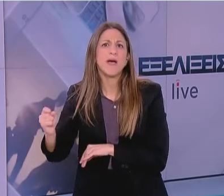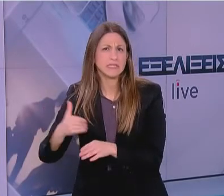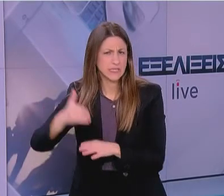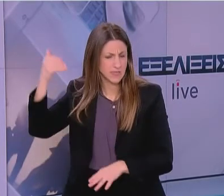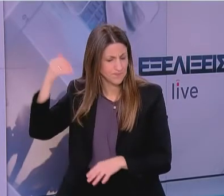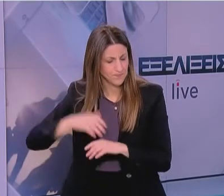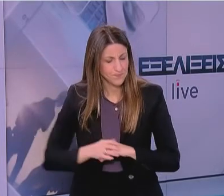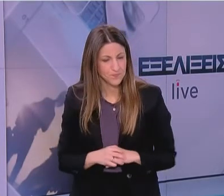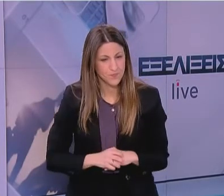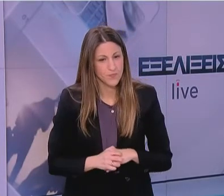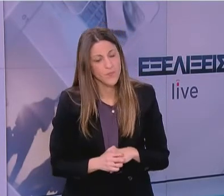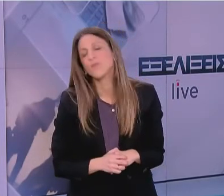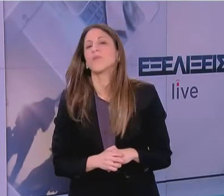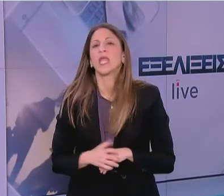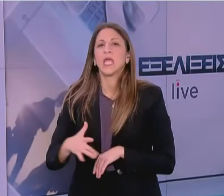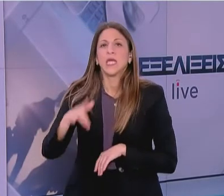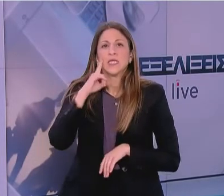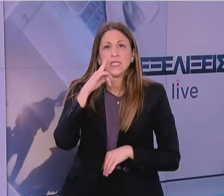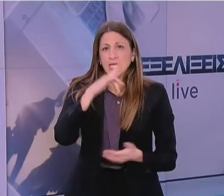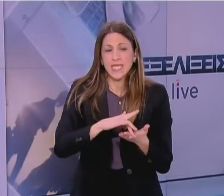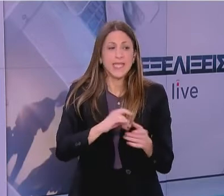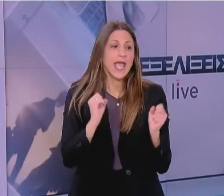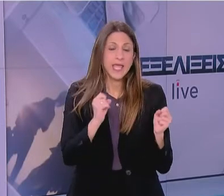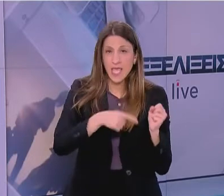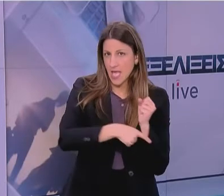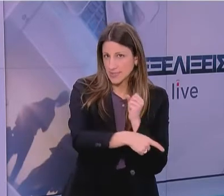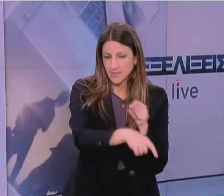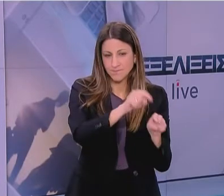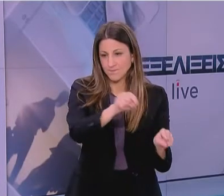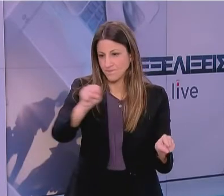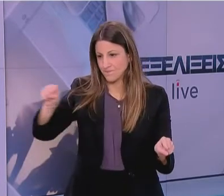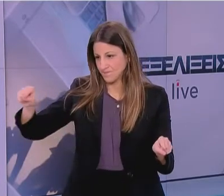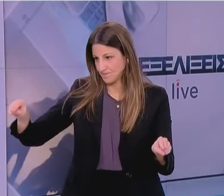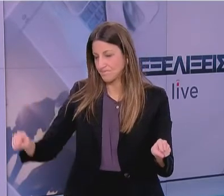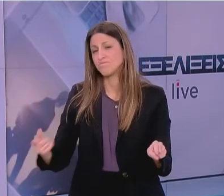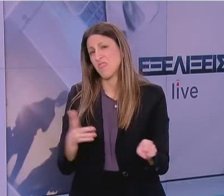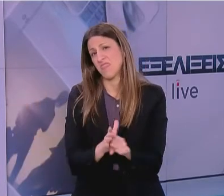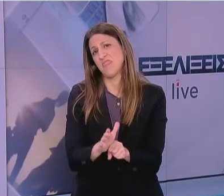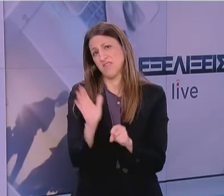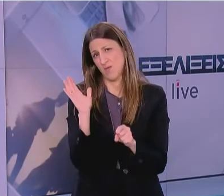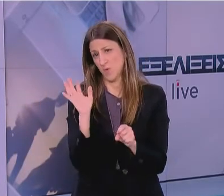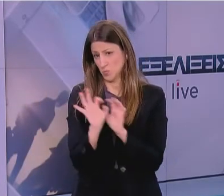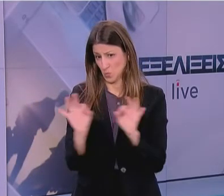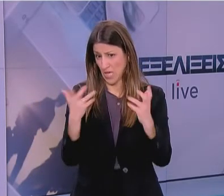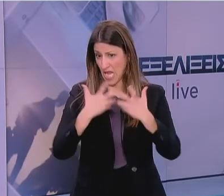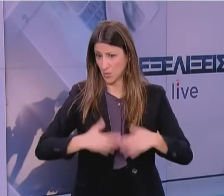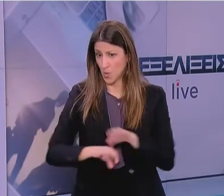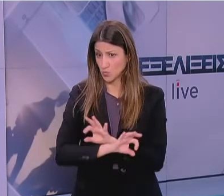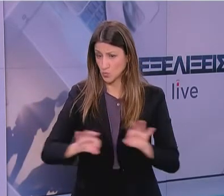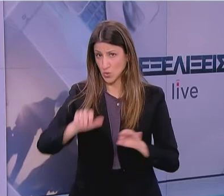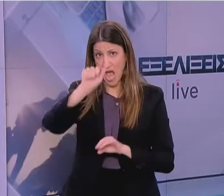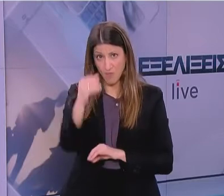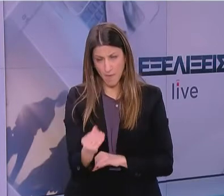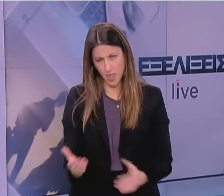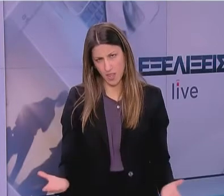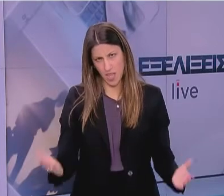δημόσιες δομές πρωτοβάθμιας φροντίδας υγείας, ήδη ανεπαρκείς για τις λαϊκές ανάγκες και πριν την πανδημία, μετά την προσαρμογή 5